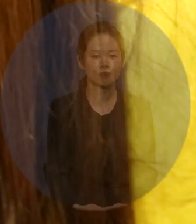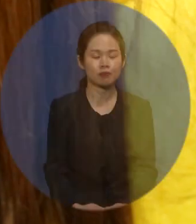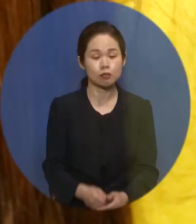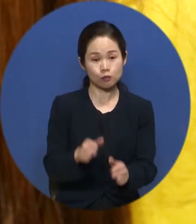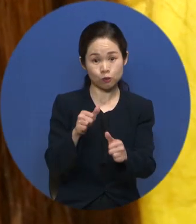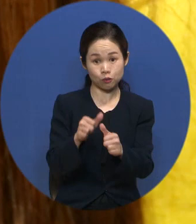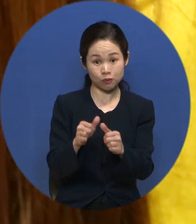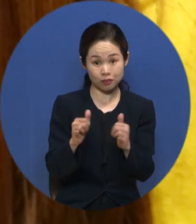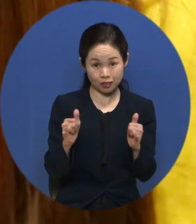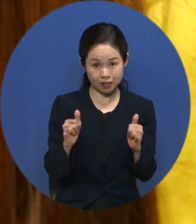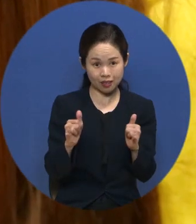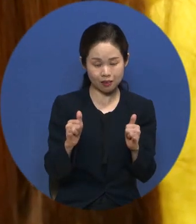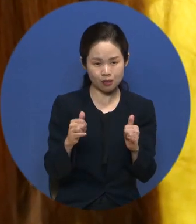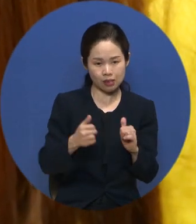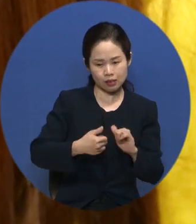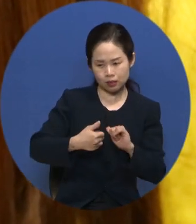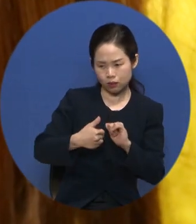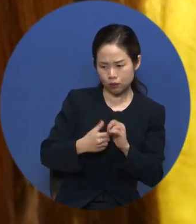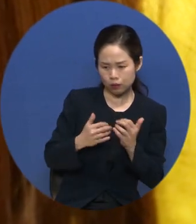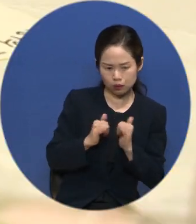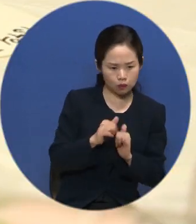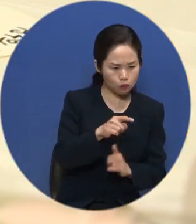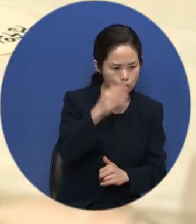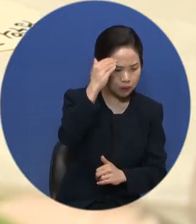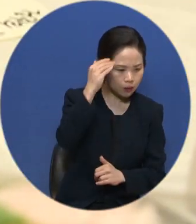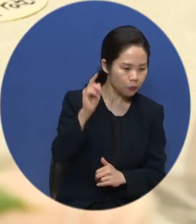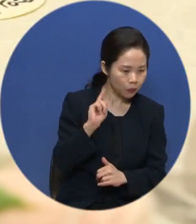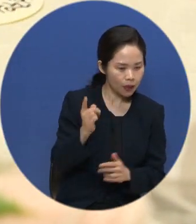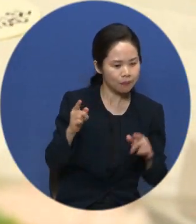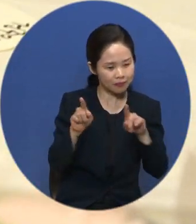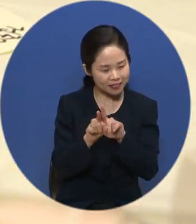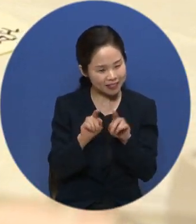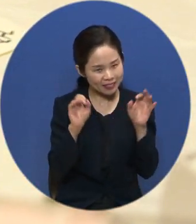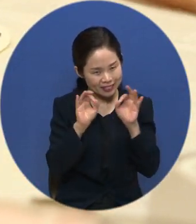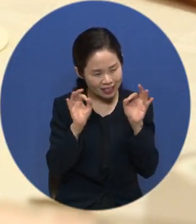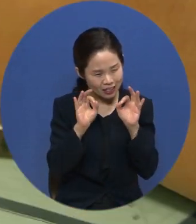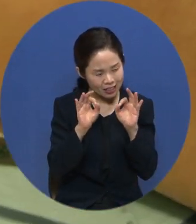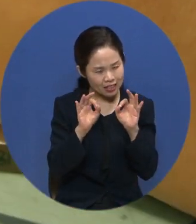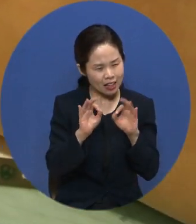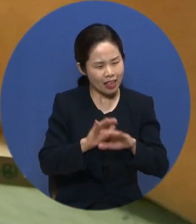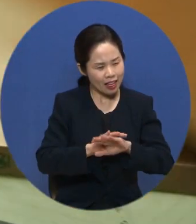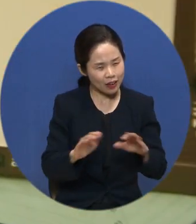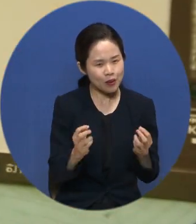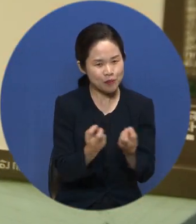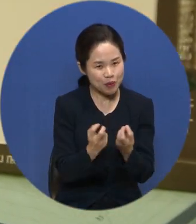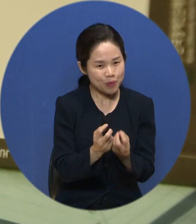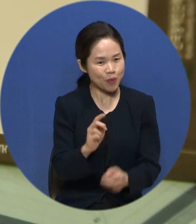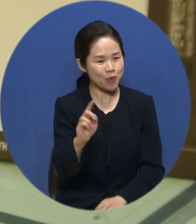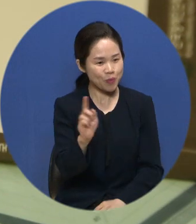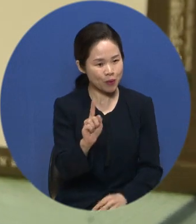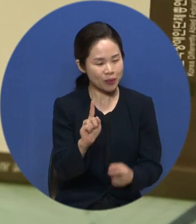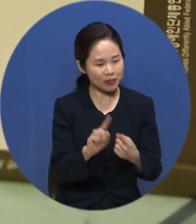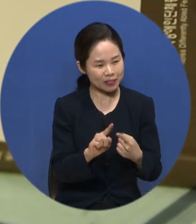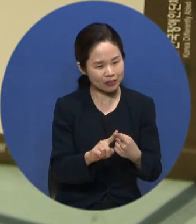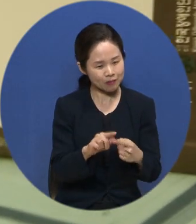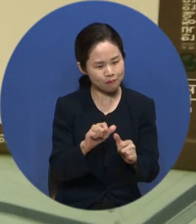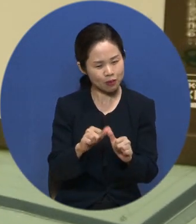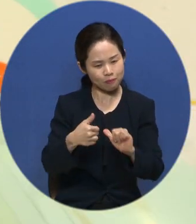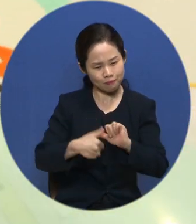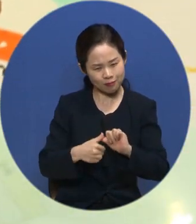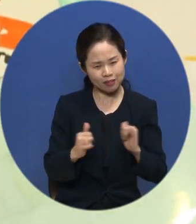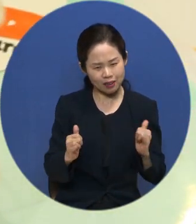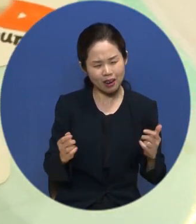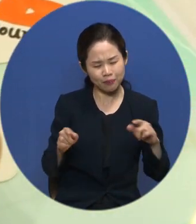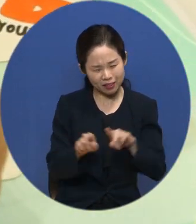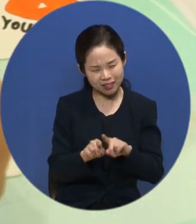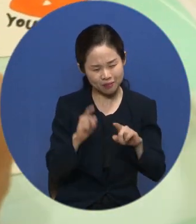멘토들은 멘티의 방해물을 함께 찾아내고 그것을 극복할 수 있는 방법은 무엇일지 함께 고민함으로써 멘티